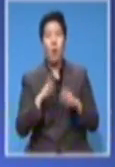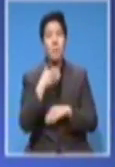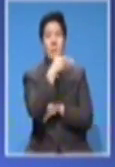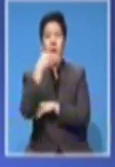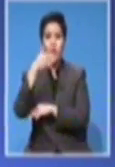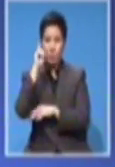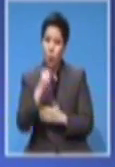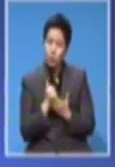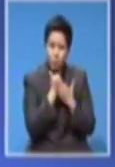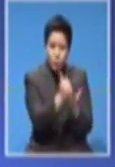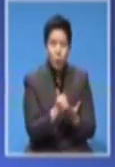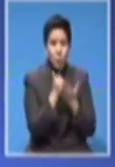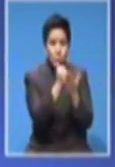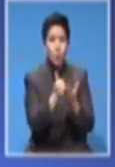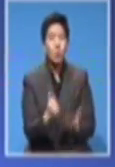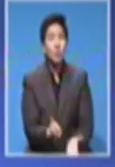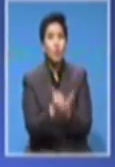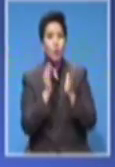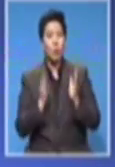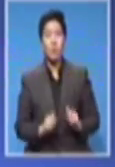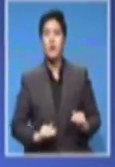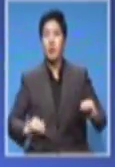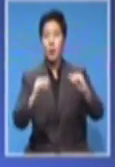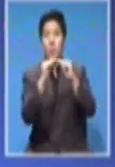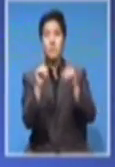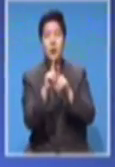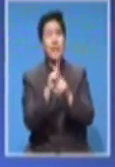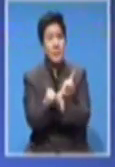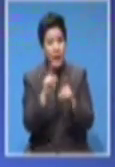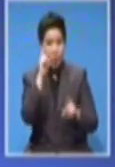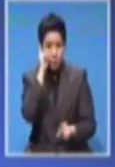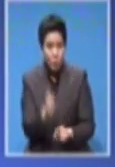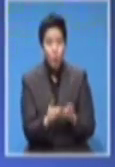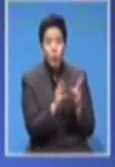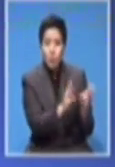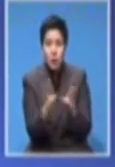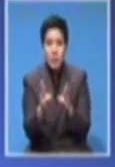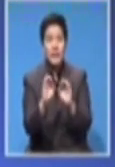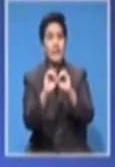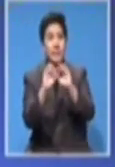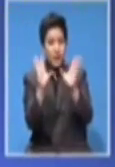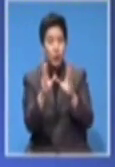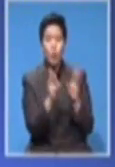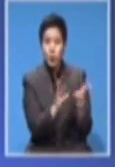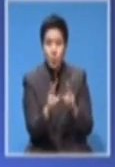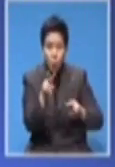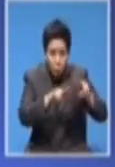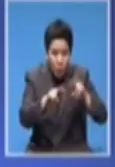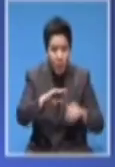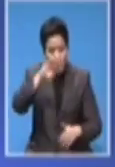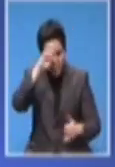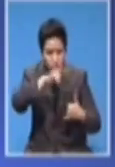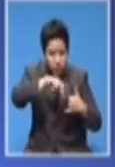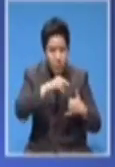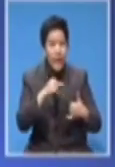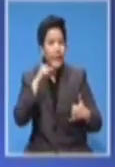แลมนุษยชาตินะครับช่วยเหลือเพื่อนมนุษย์ด้วยกันแต่จำเป็นต้องกำหนดหลักการช่วยเหลือให้ชัดเจนทั้งในเรื่องการดูแลรักษาพยาบาลน้